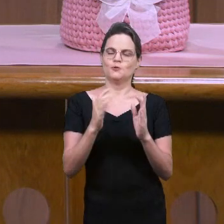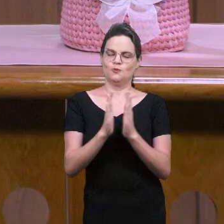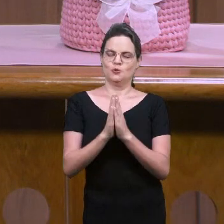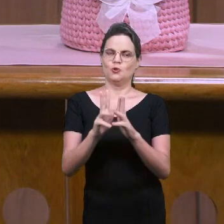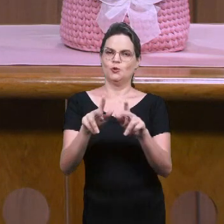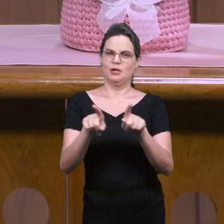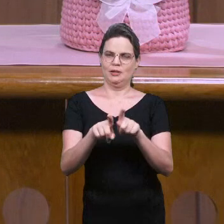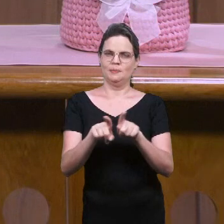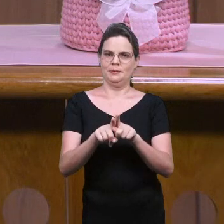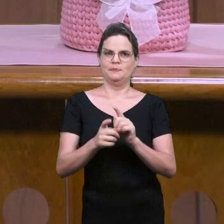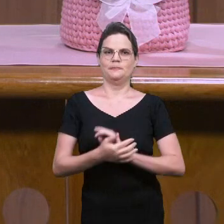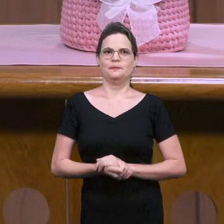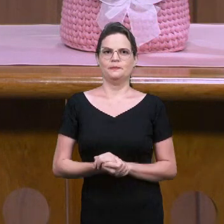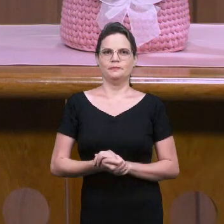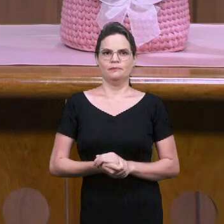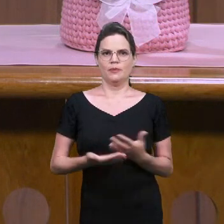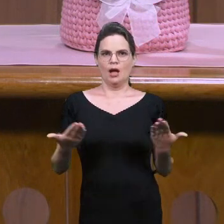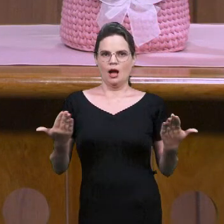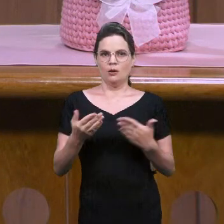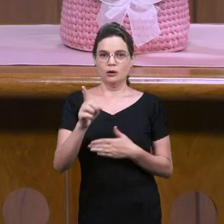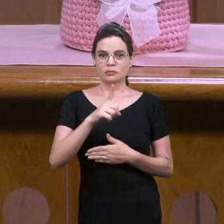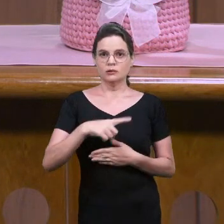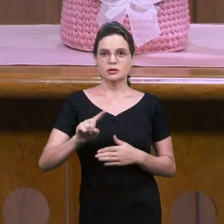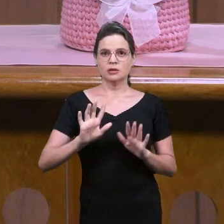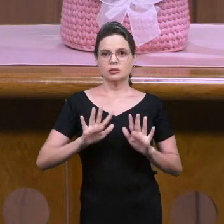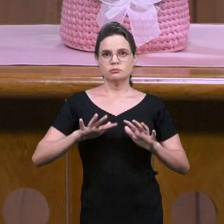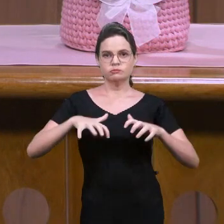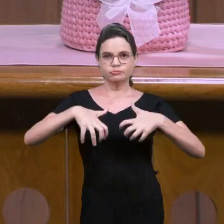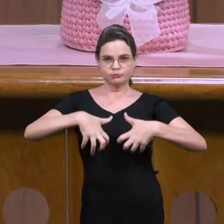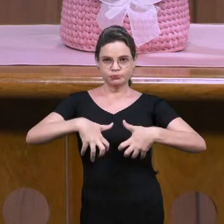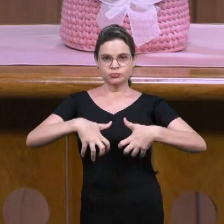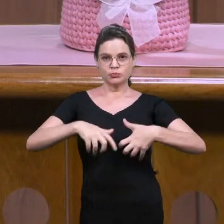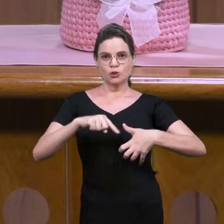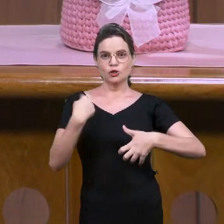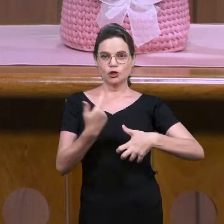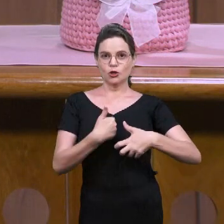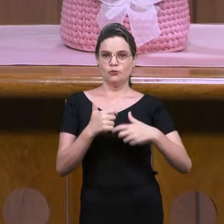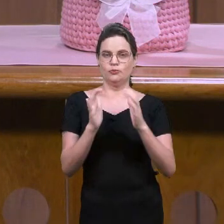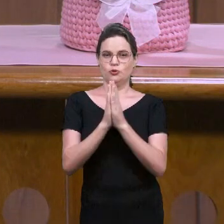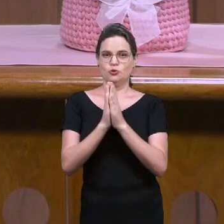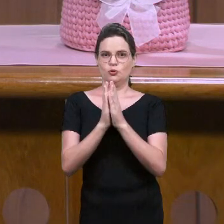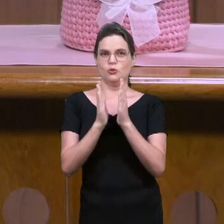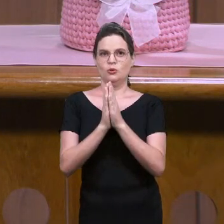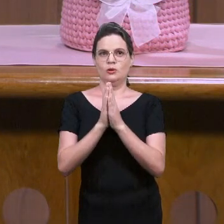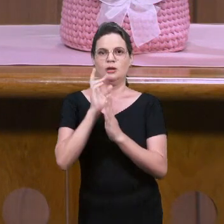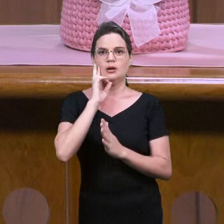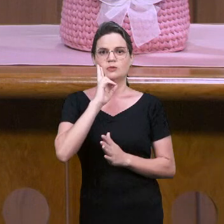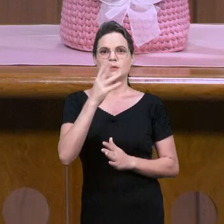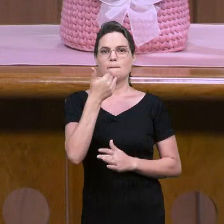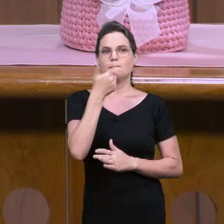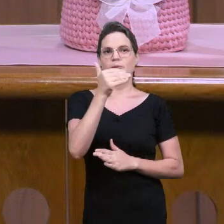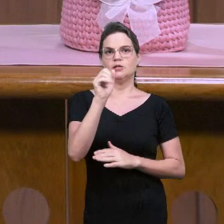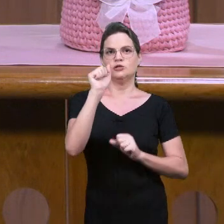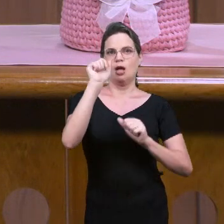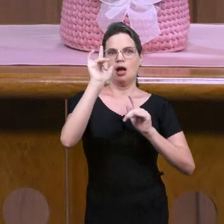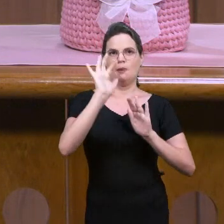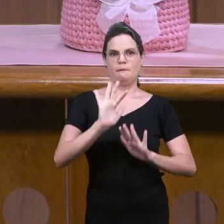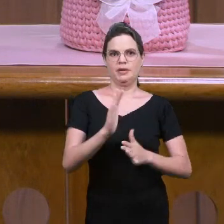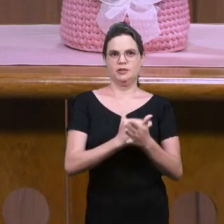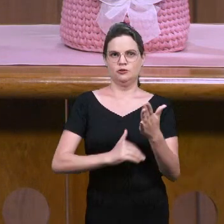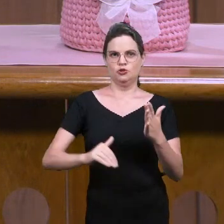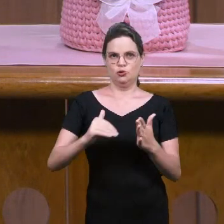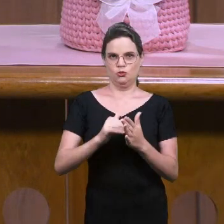Nous allons prier pour ces sœurs. Vous allez vous positionner. Nous allons prier, demander la bénédiction du Seigneur en faveur de nous